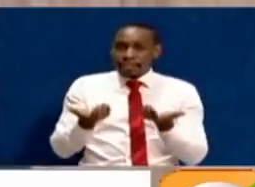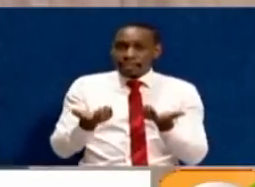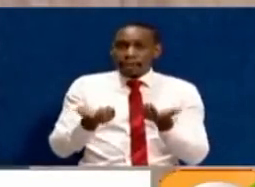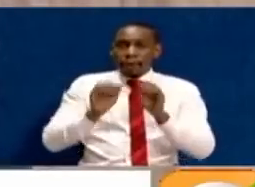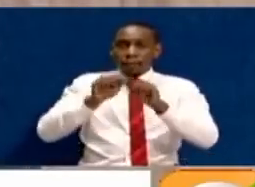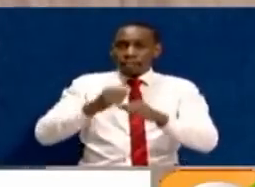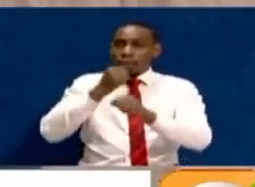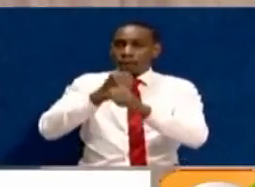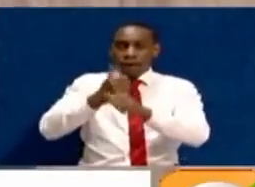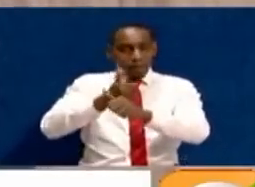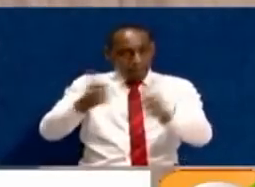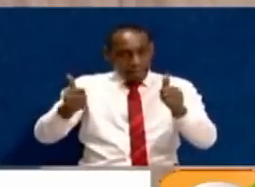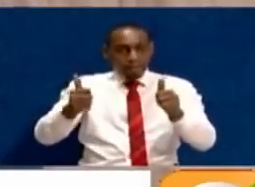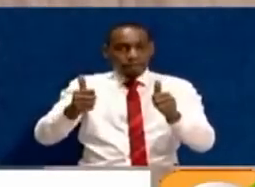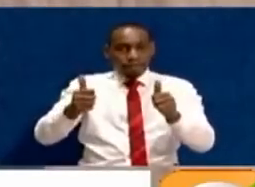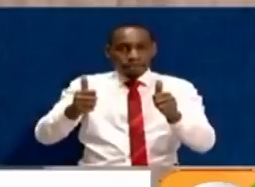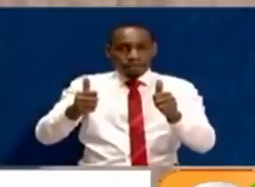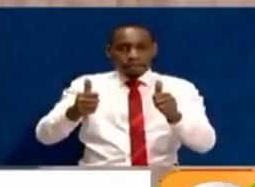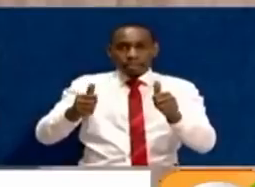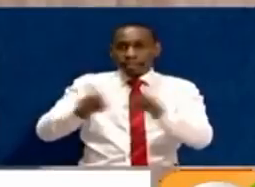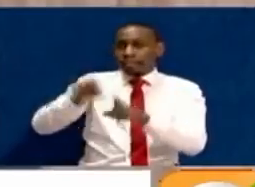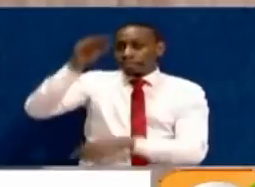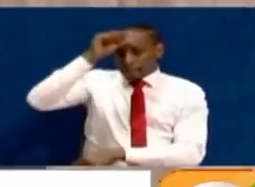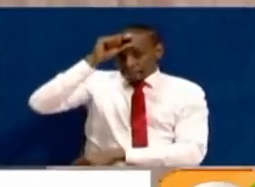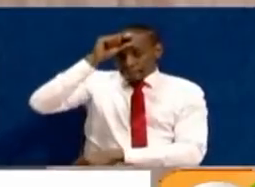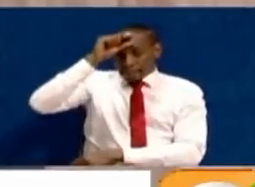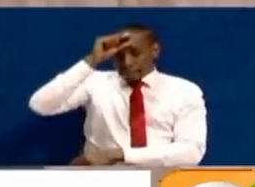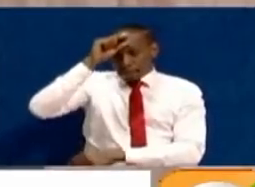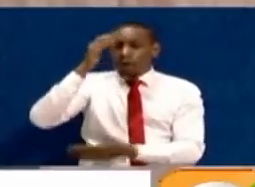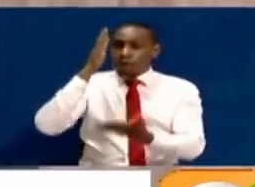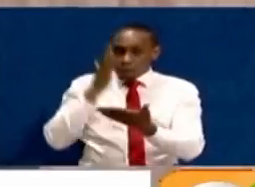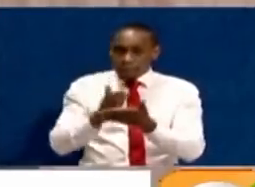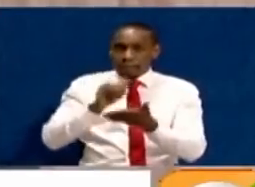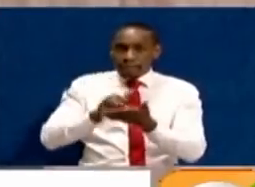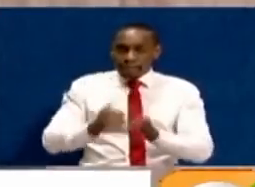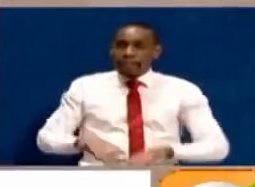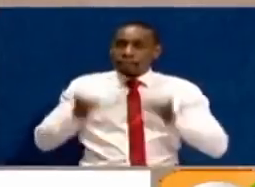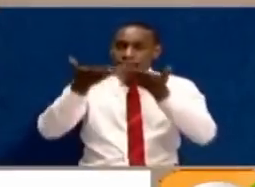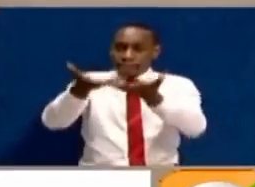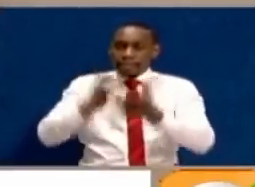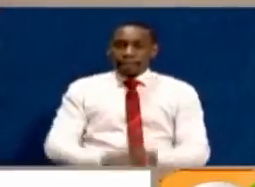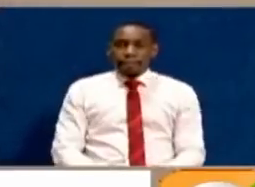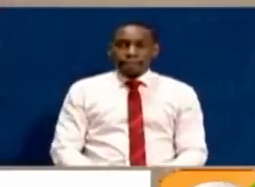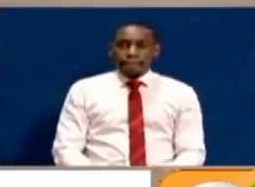ndio mtimize kazi yenu kama serikali, tutahakikisha mko nazo